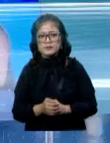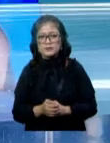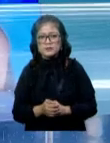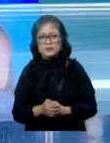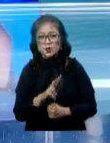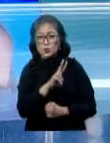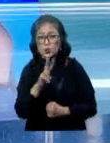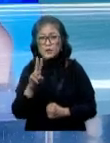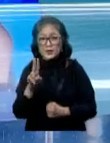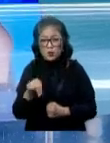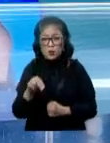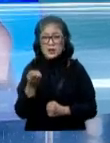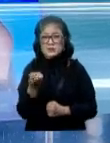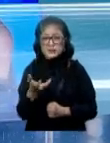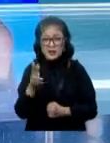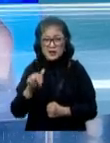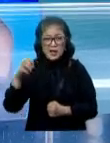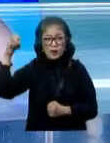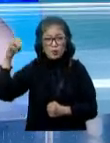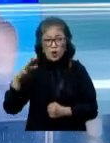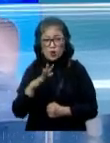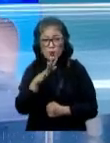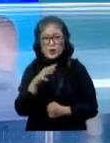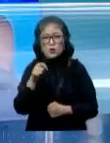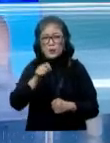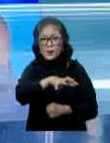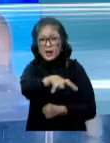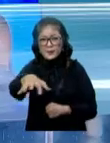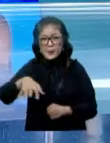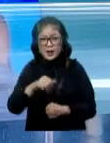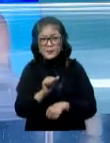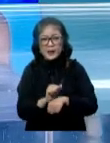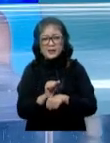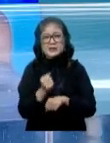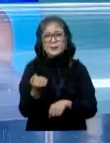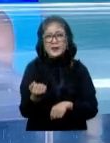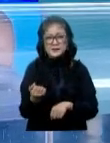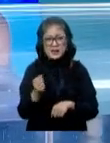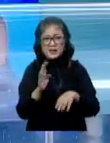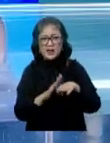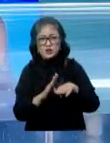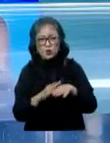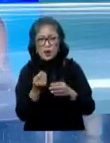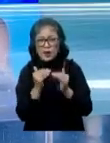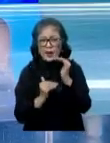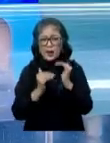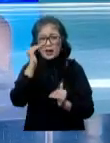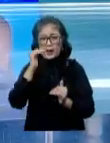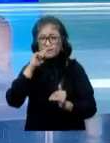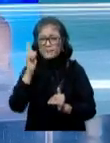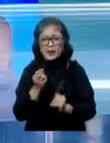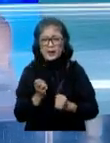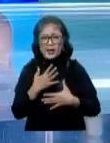Pemirsa, dua pekan jelang bulan Ramadan, harga kebutuhan pokok di pasar tradisional ibu kota melambung tinggi. Yang paling mengejutkan, harga cabai